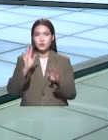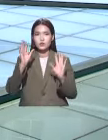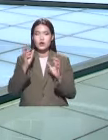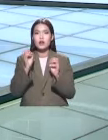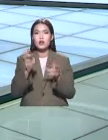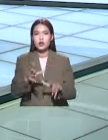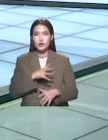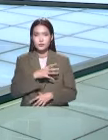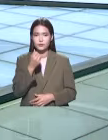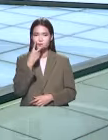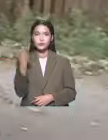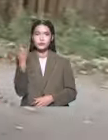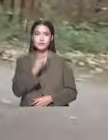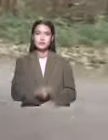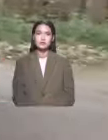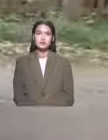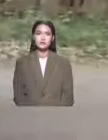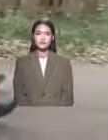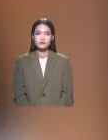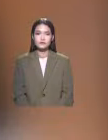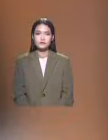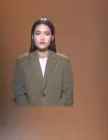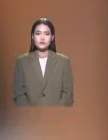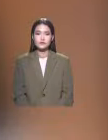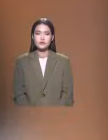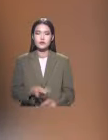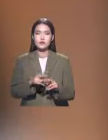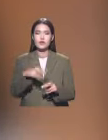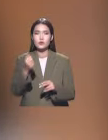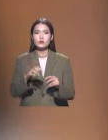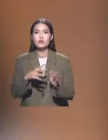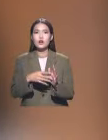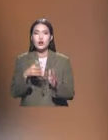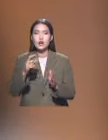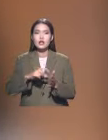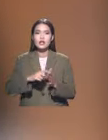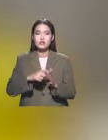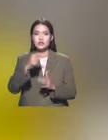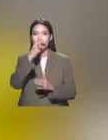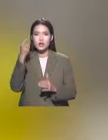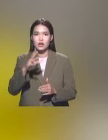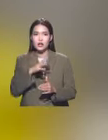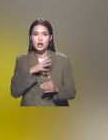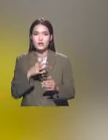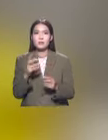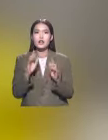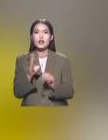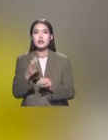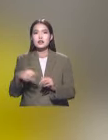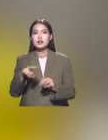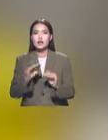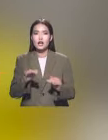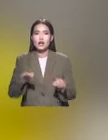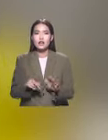болды, тілшіміз жеткізеді. Заңғар үйдің тұңғышы ет енді ғана анық сөйлеп, тәтті қылық шығара бастаған бүлдіршіннің аяғасты